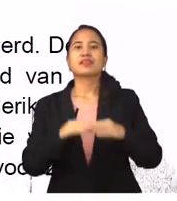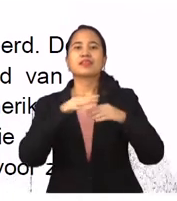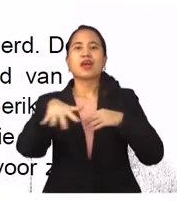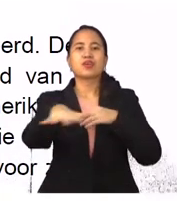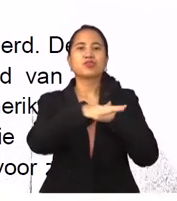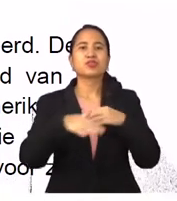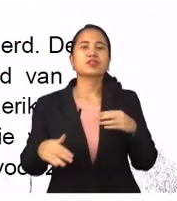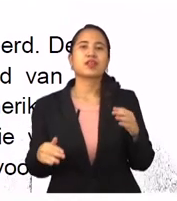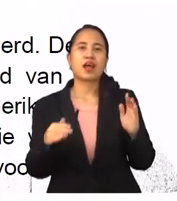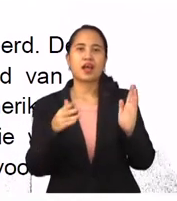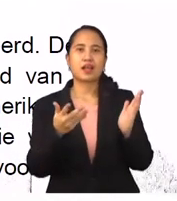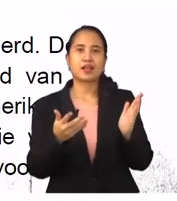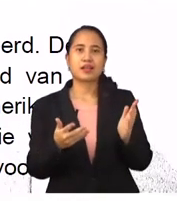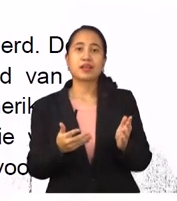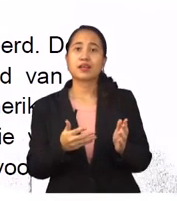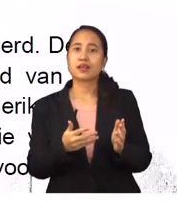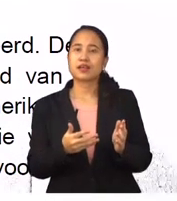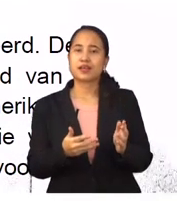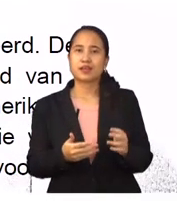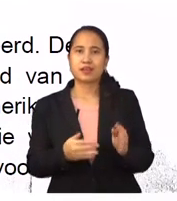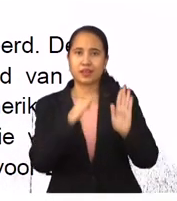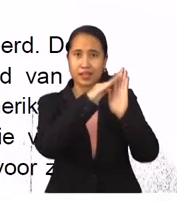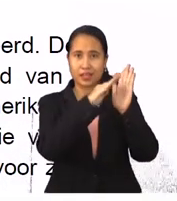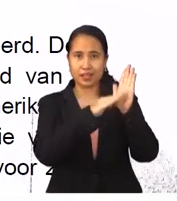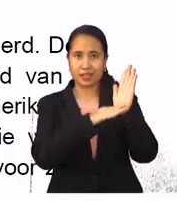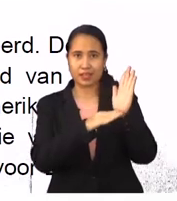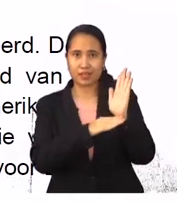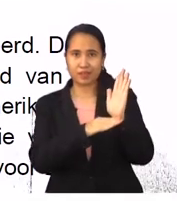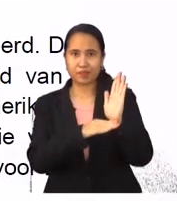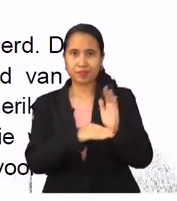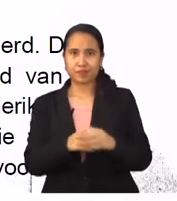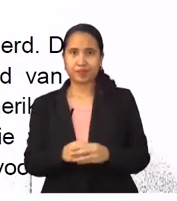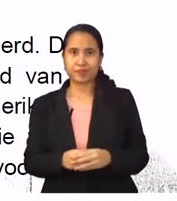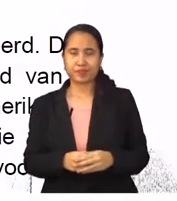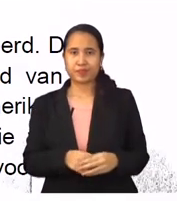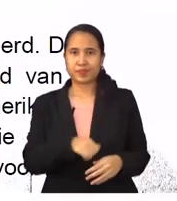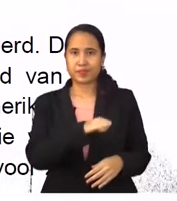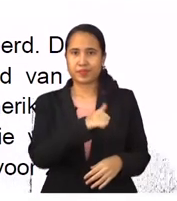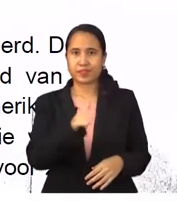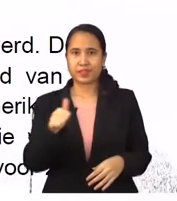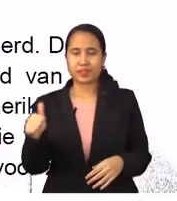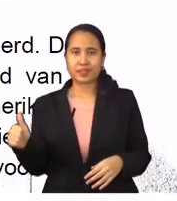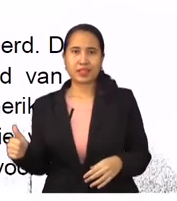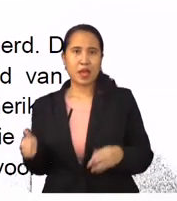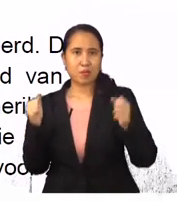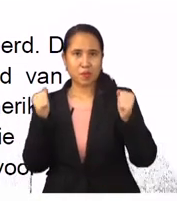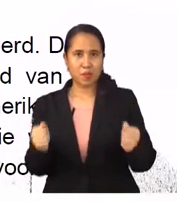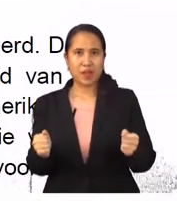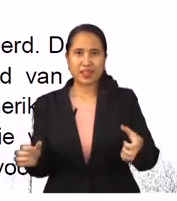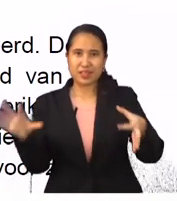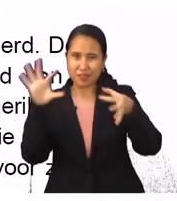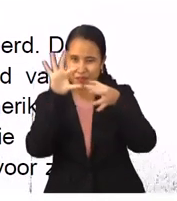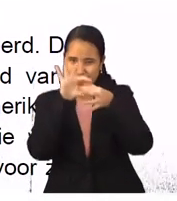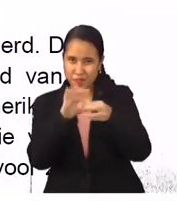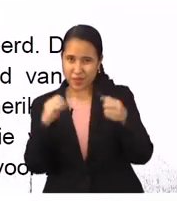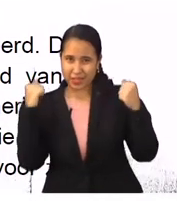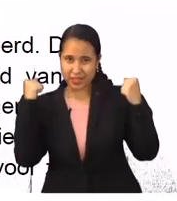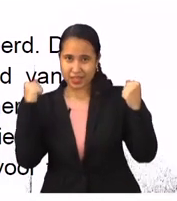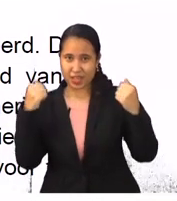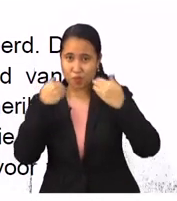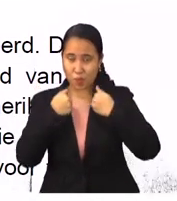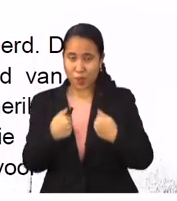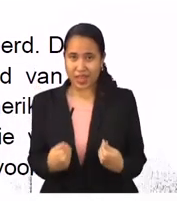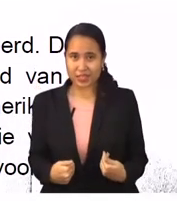doorwerking hiervan niet goed regelt. Een ieder verbindende bepalingen zijn bepalingen die verbindende kracht hebben jegens